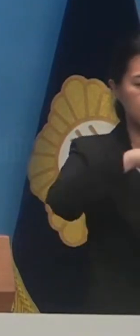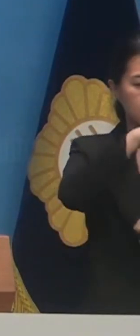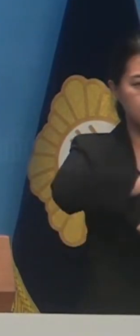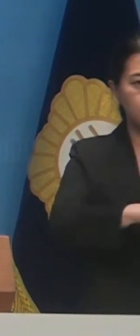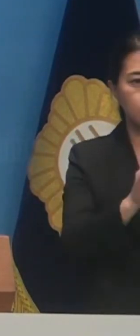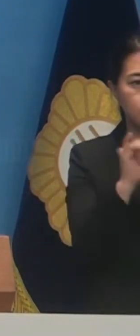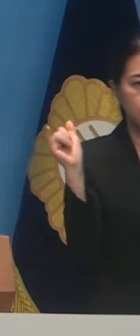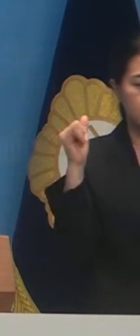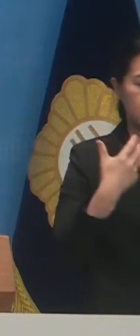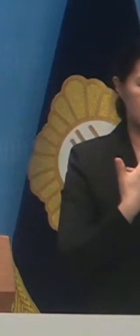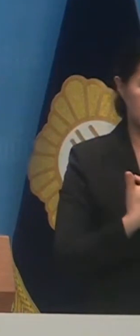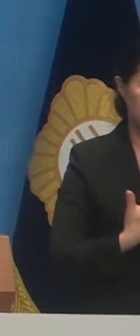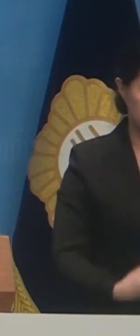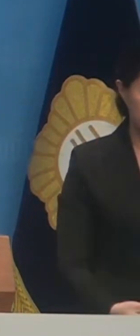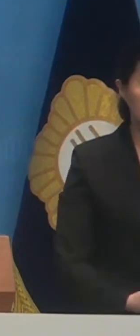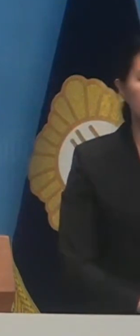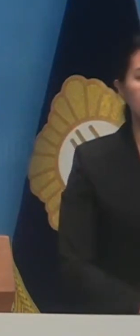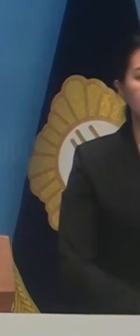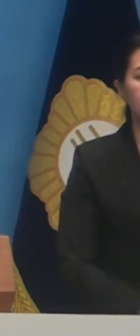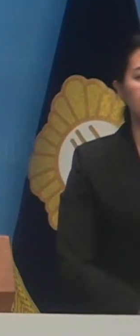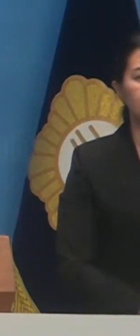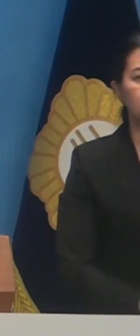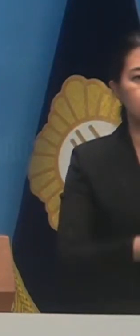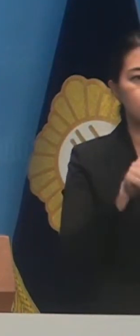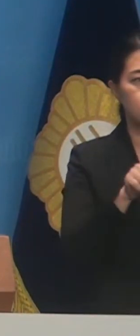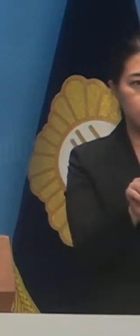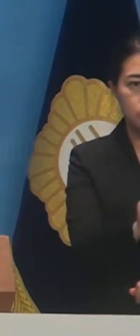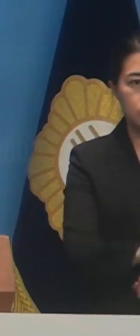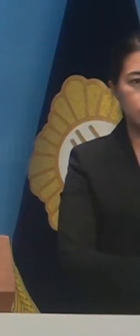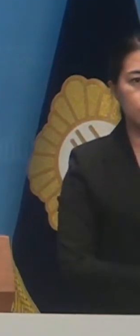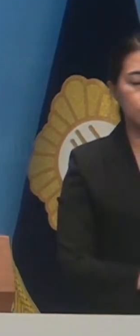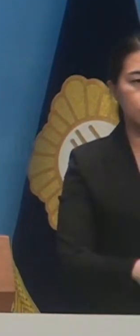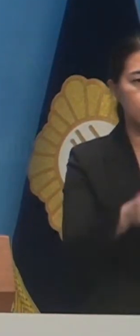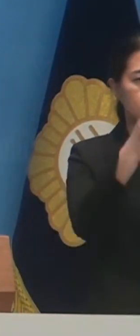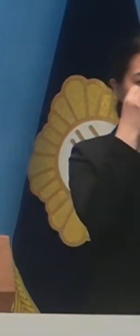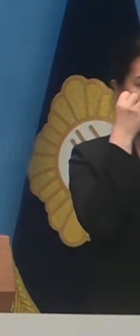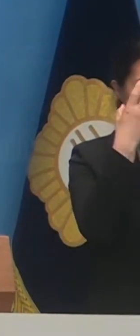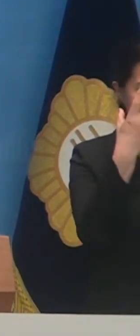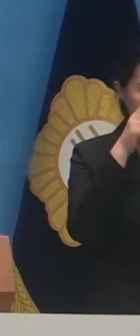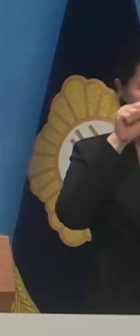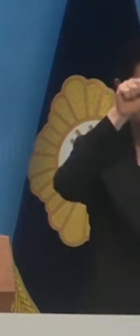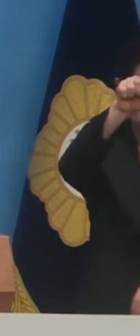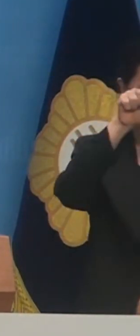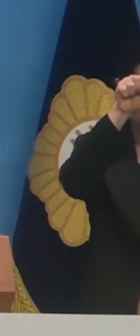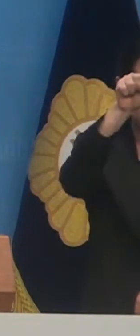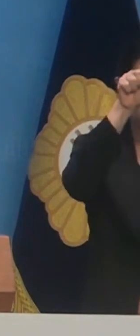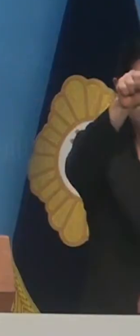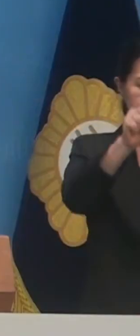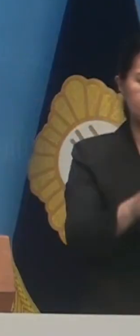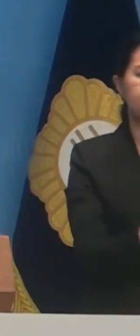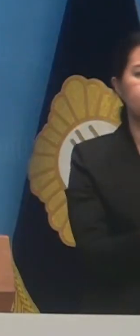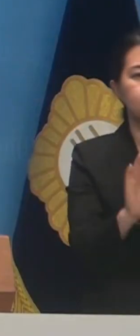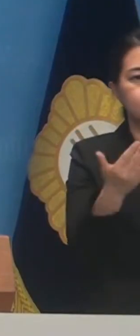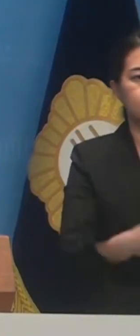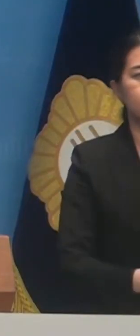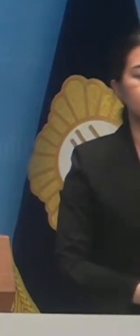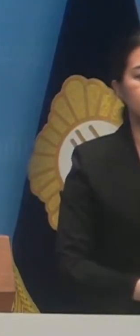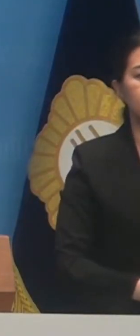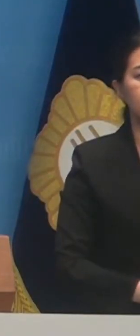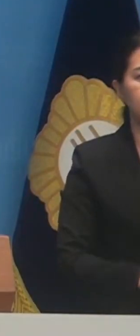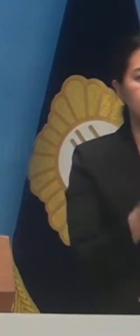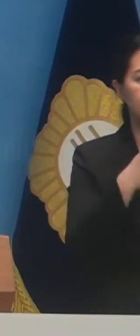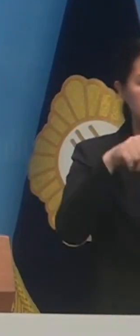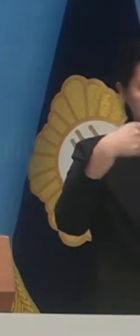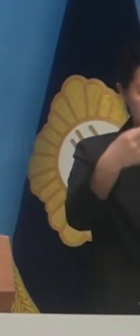시민들은 절망에 빠졌습니다. 이 절망은 새로운 투쟁의 불씨를 잉태하였고